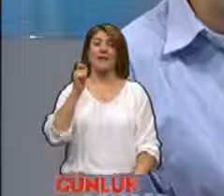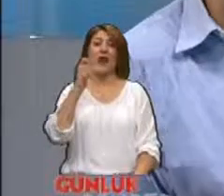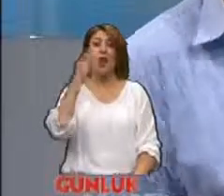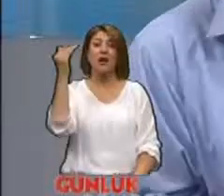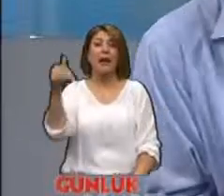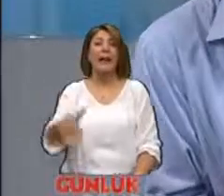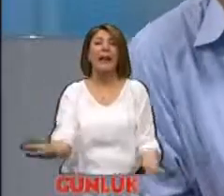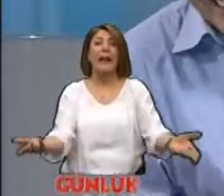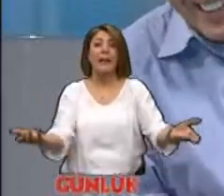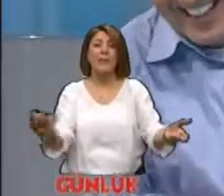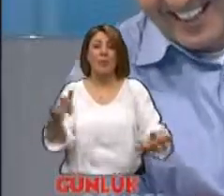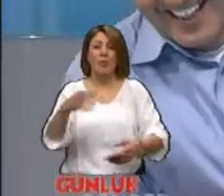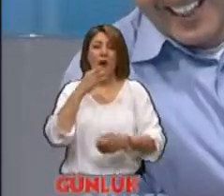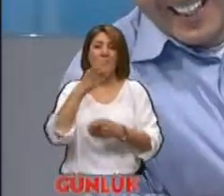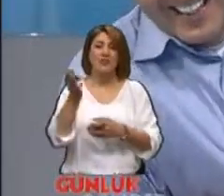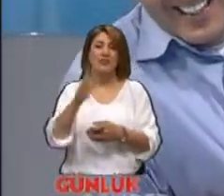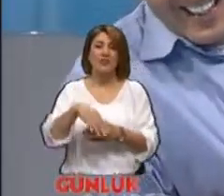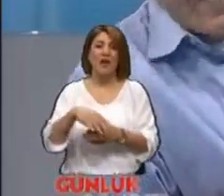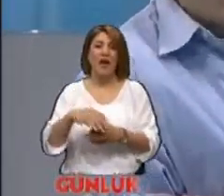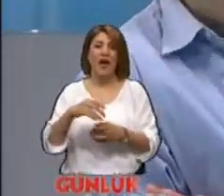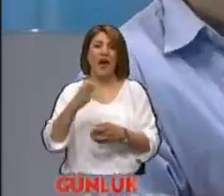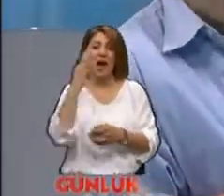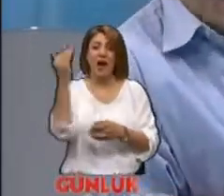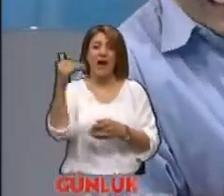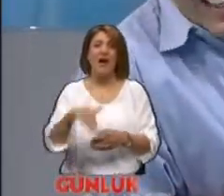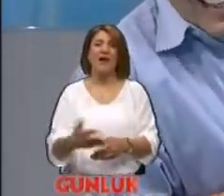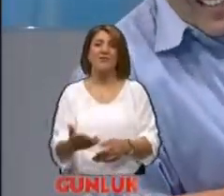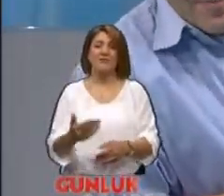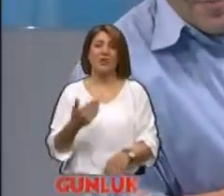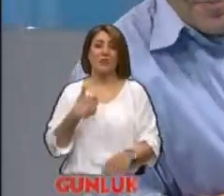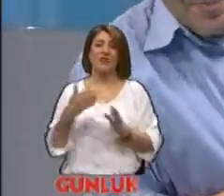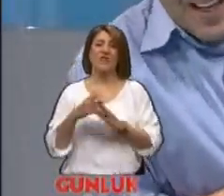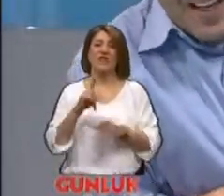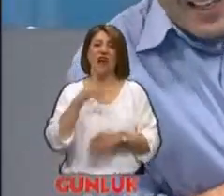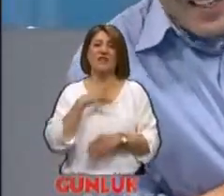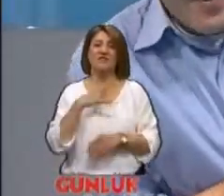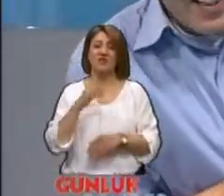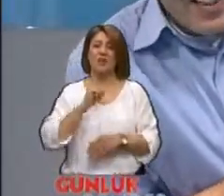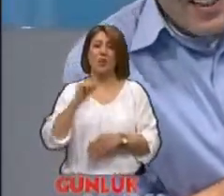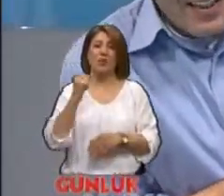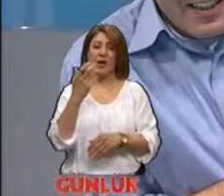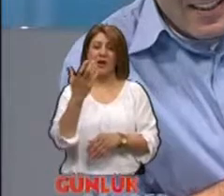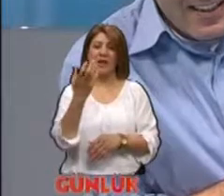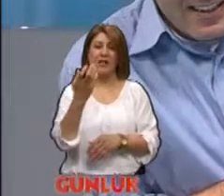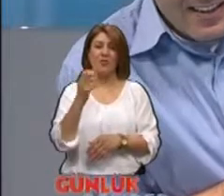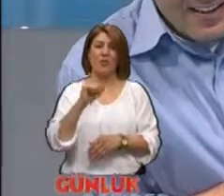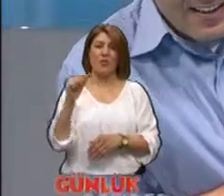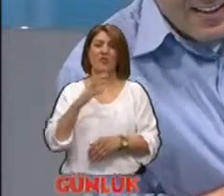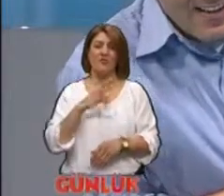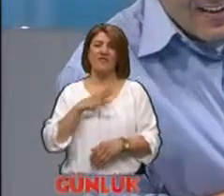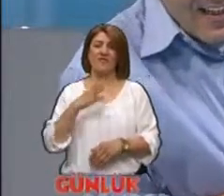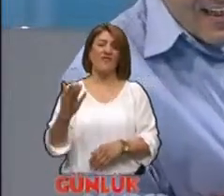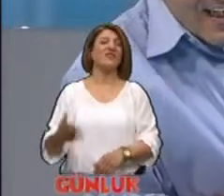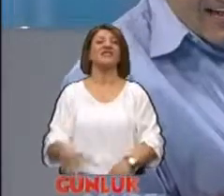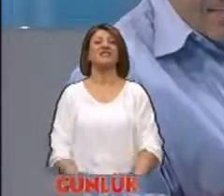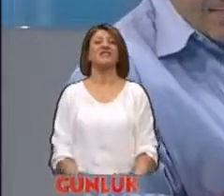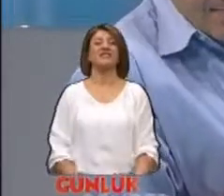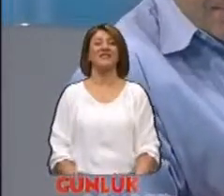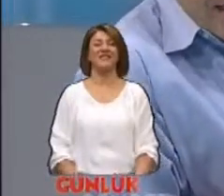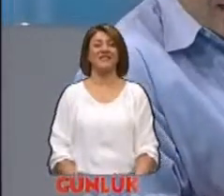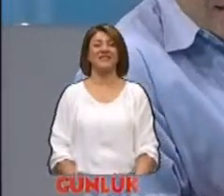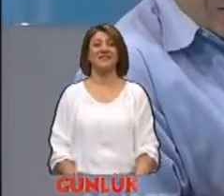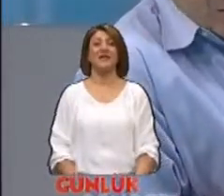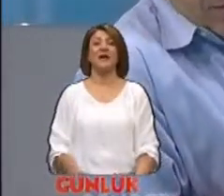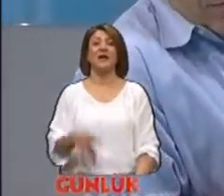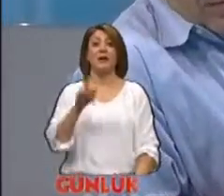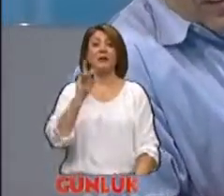benim. O haberden beridir. O haberden. Ben bulunduruyorum bir iki tane evde. Evet. Şimdi. Evet yalnız ben de ne kadar değil mi olayı kanıksamışım.